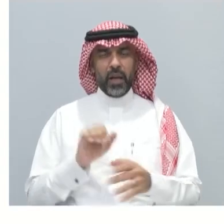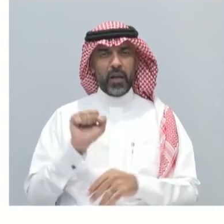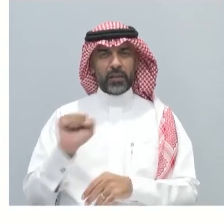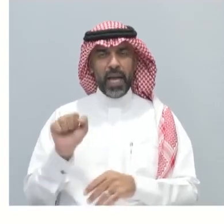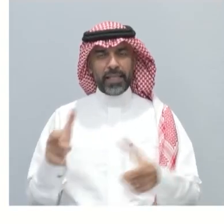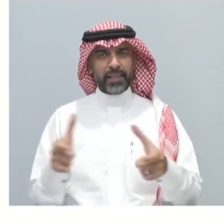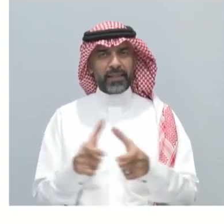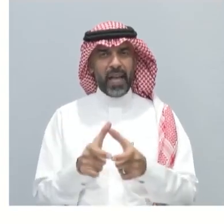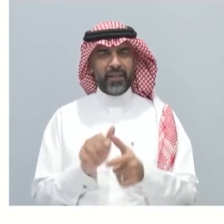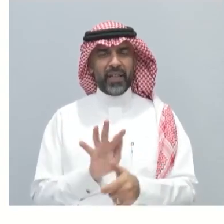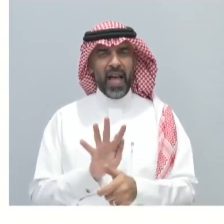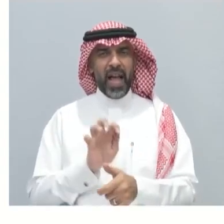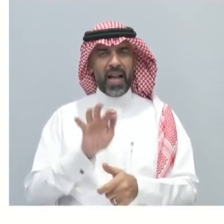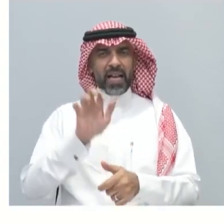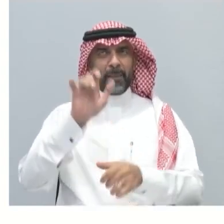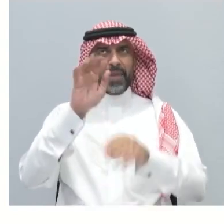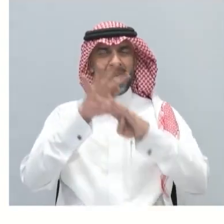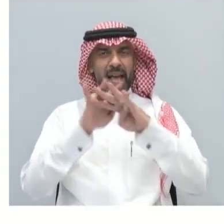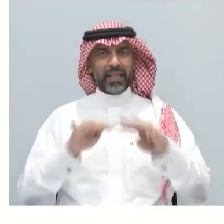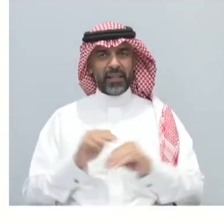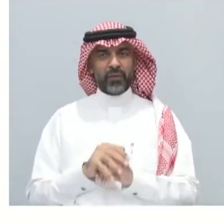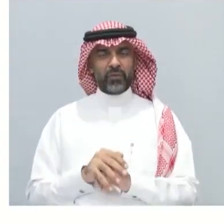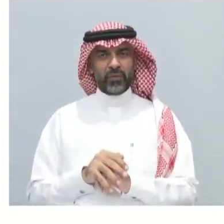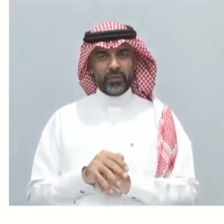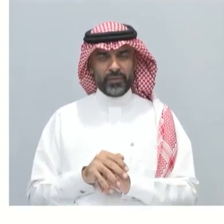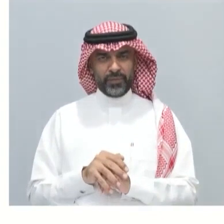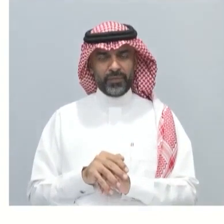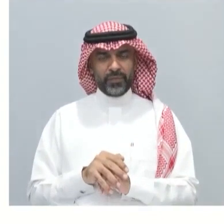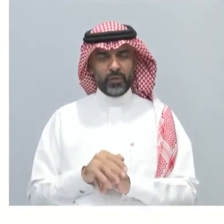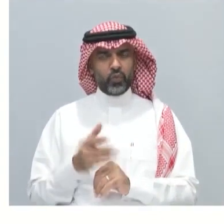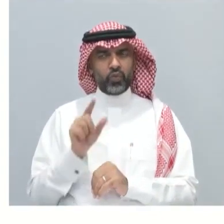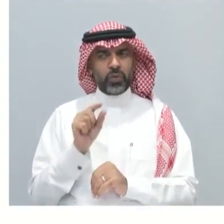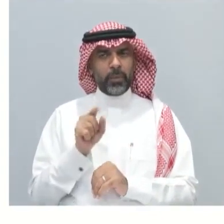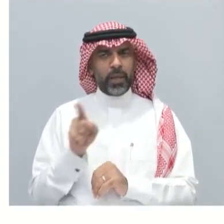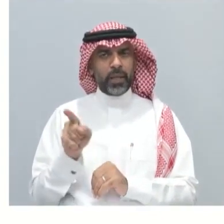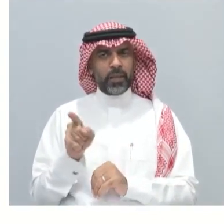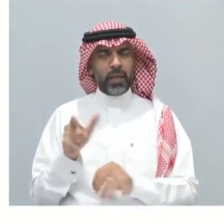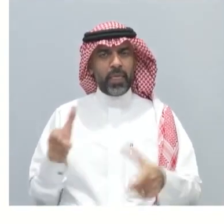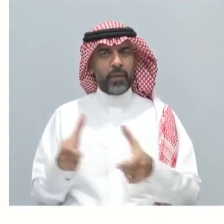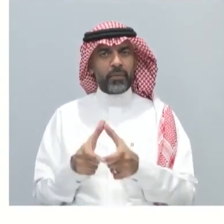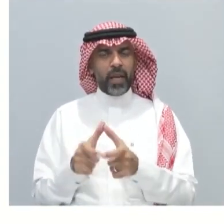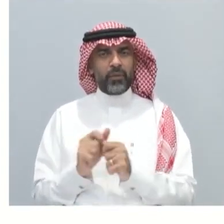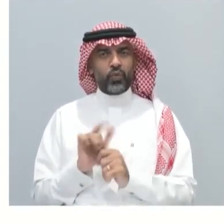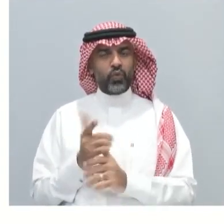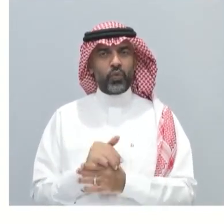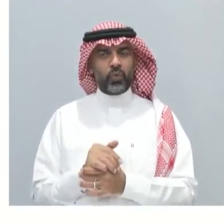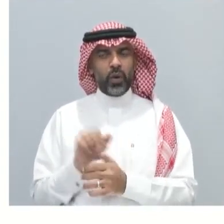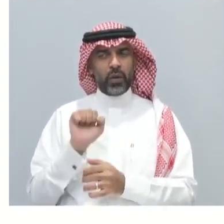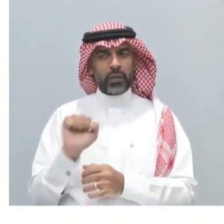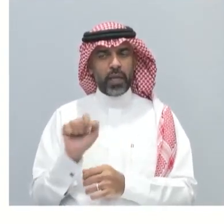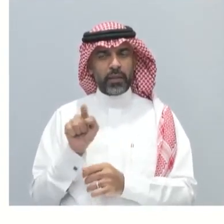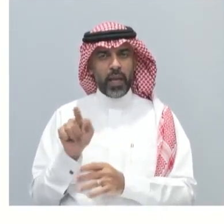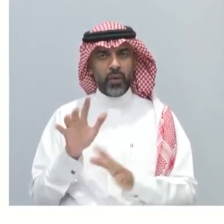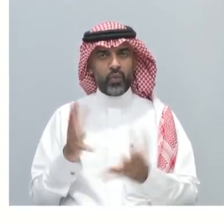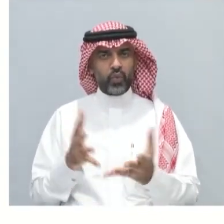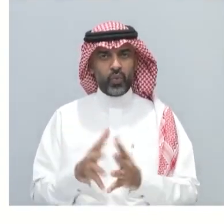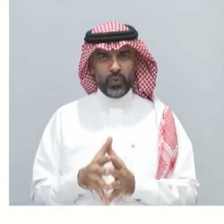خصائص طائفه العنكبيات بماذا تتميز هذه الطائفه ما هي خصائص